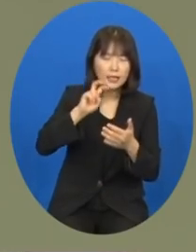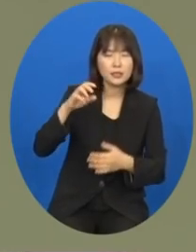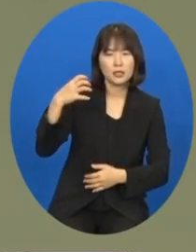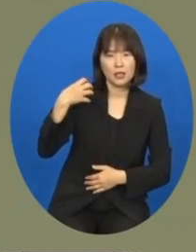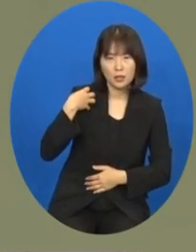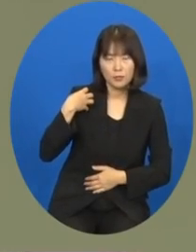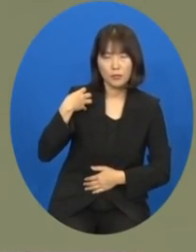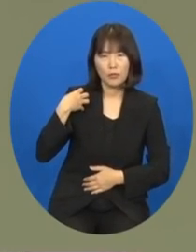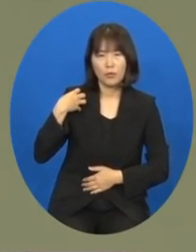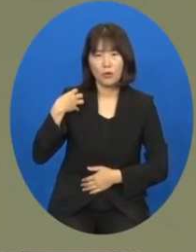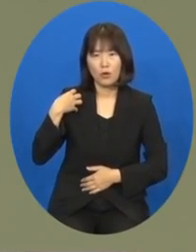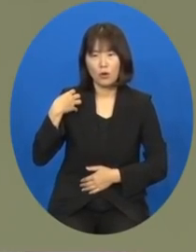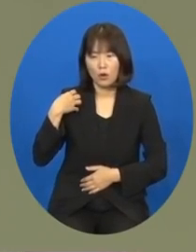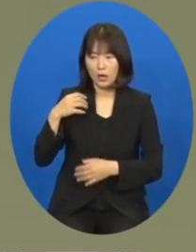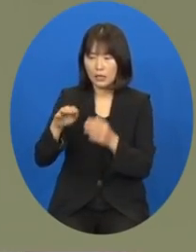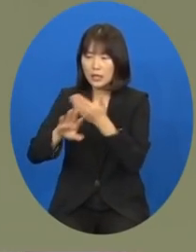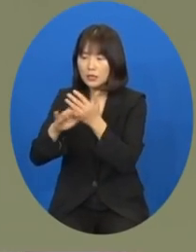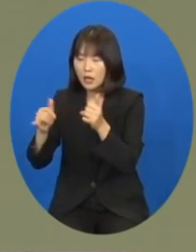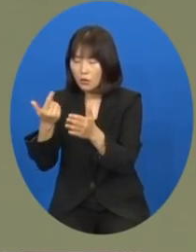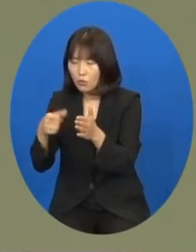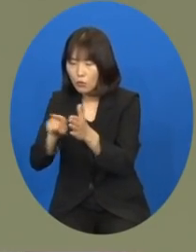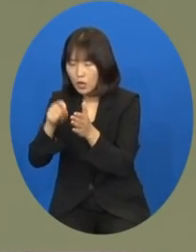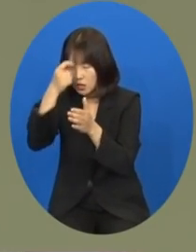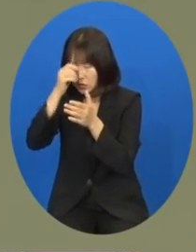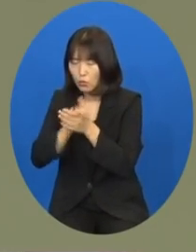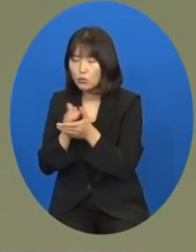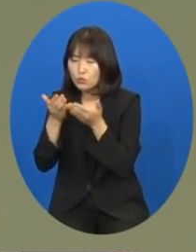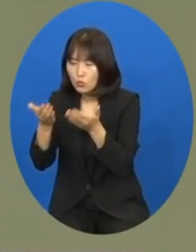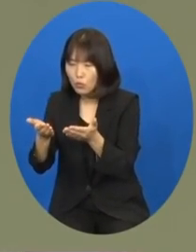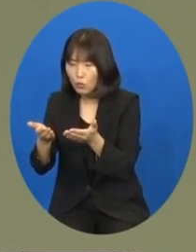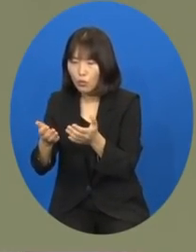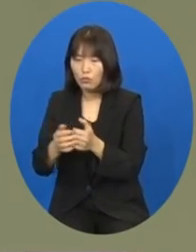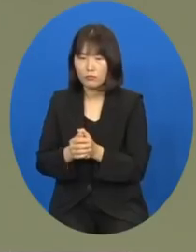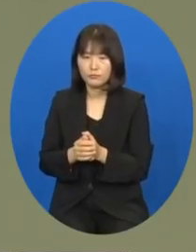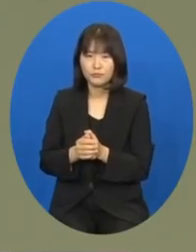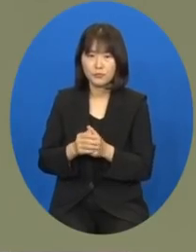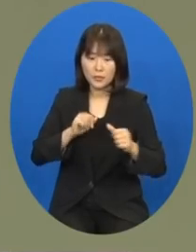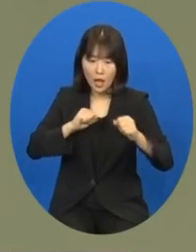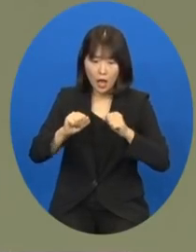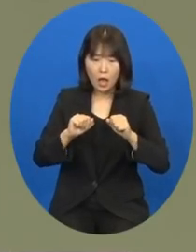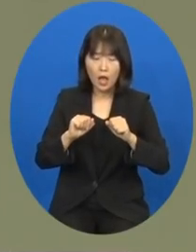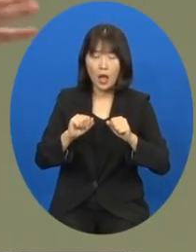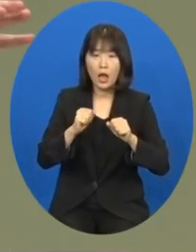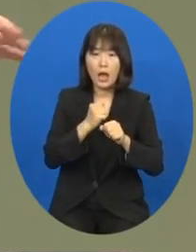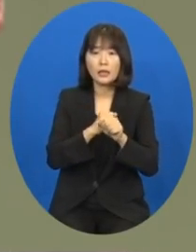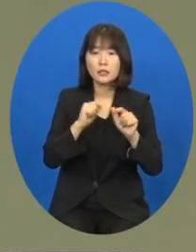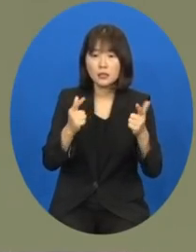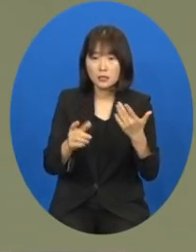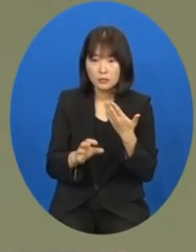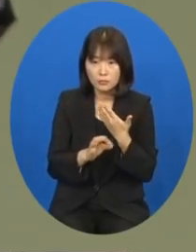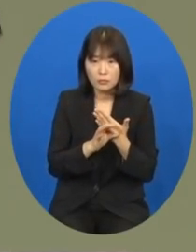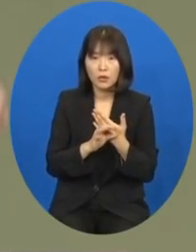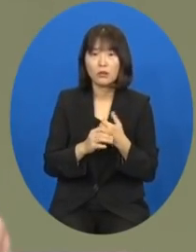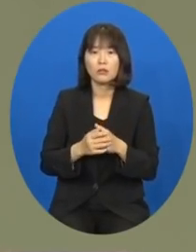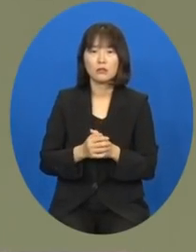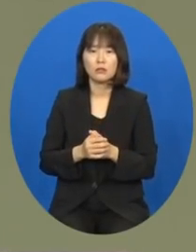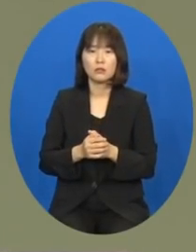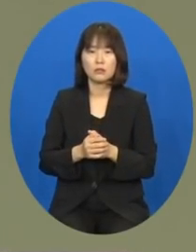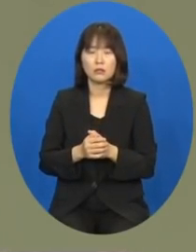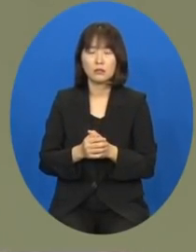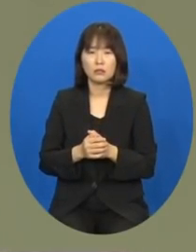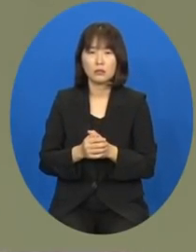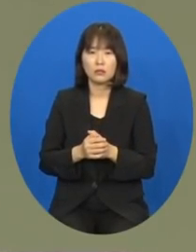하면 사례들이 못 받으니까 안하면 이 사역을 못하면 목사 에서 못